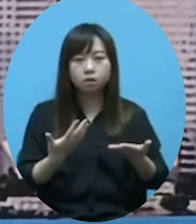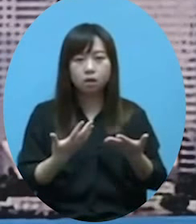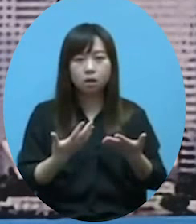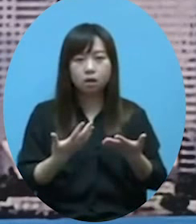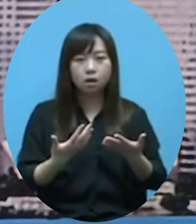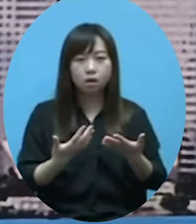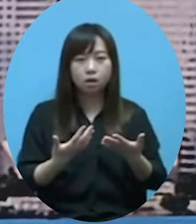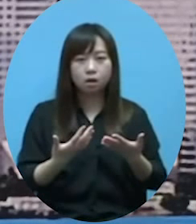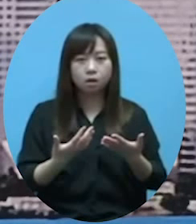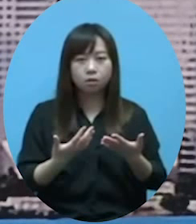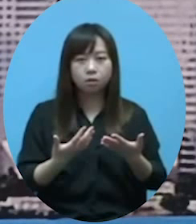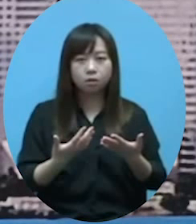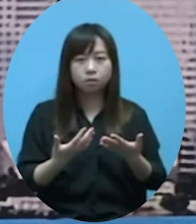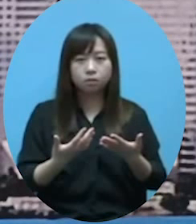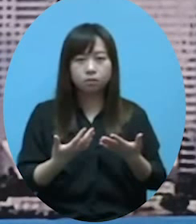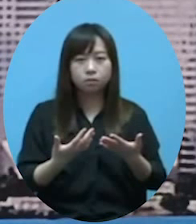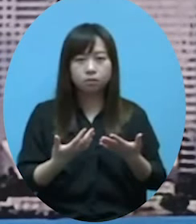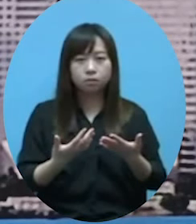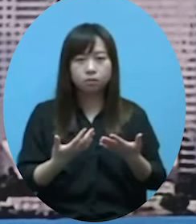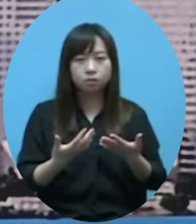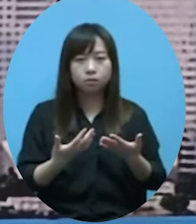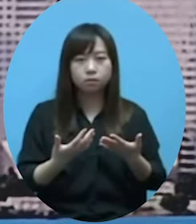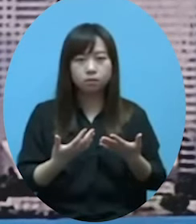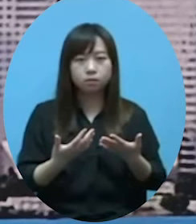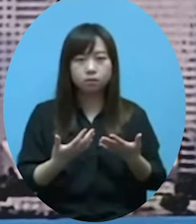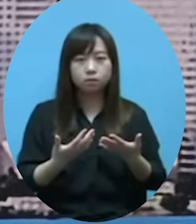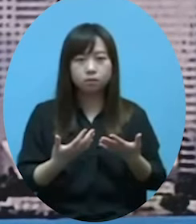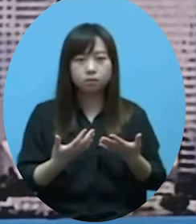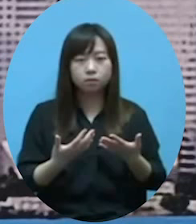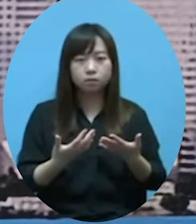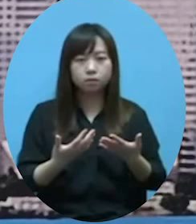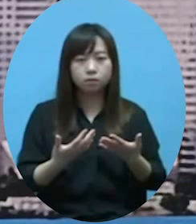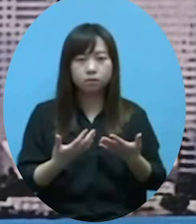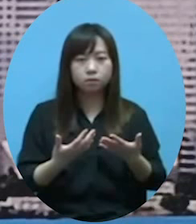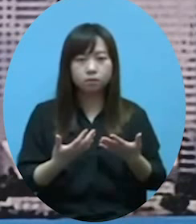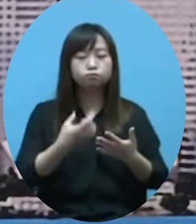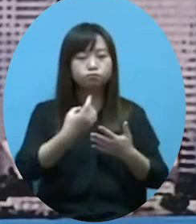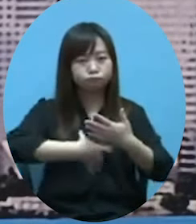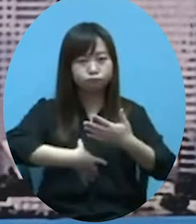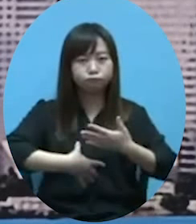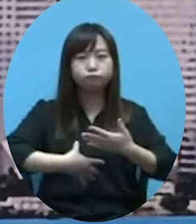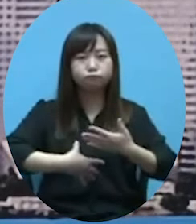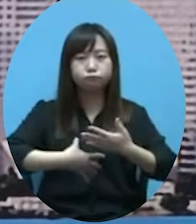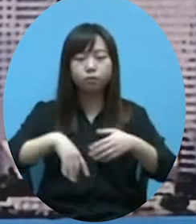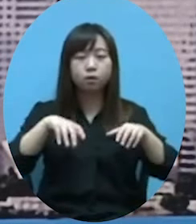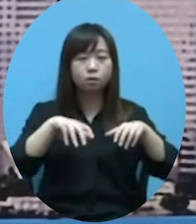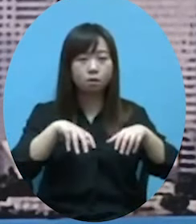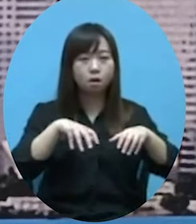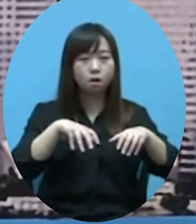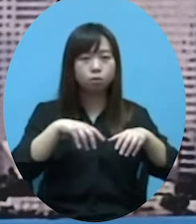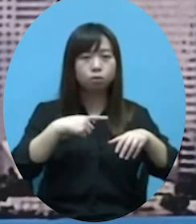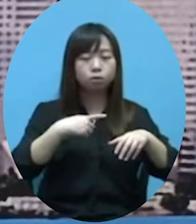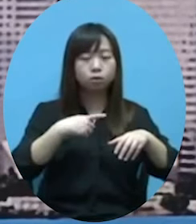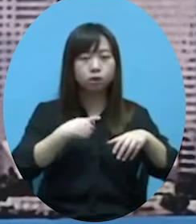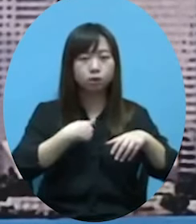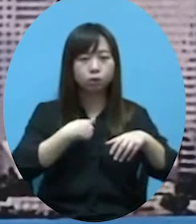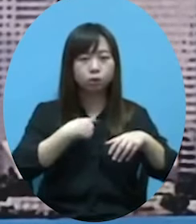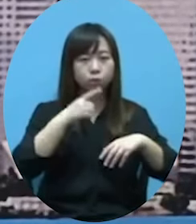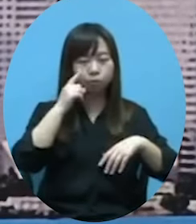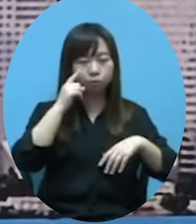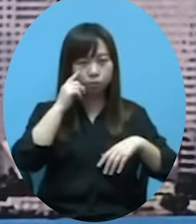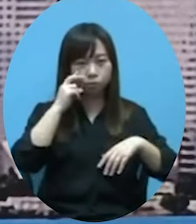規則狗要在分別幾